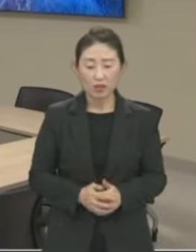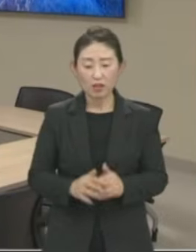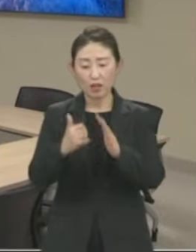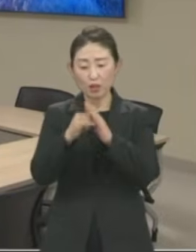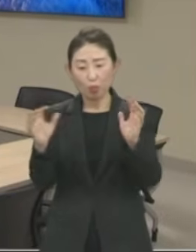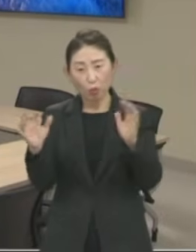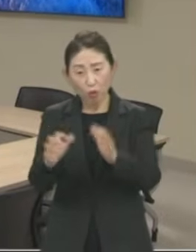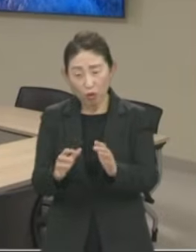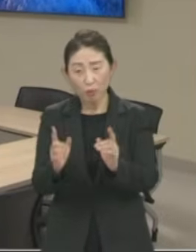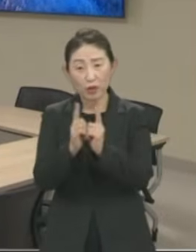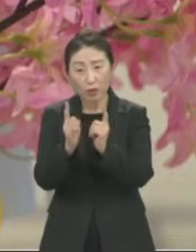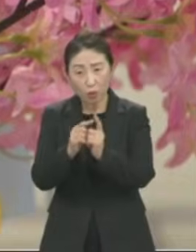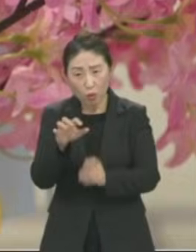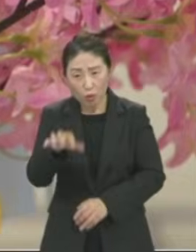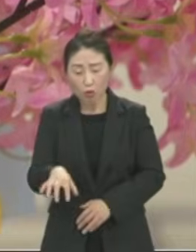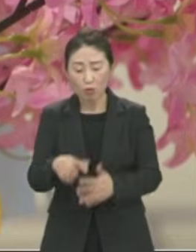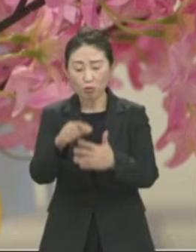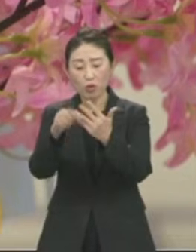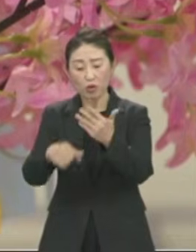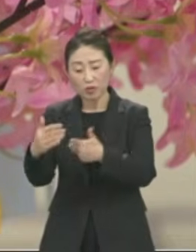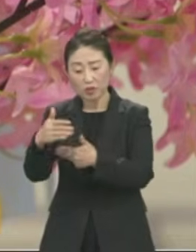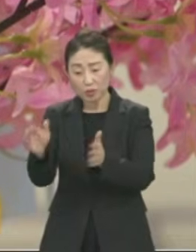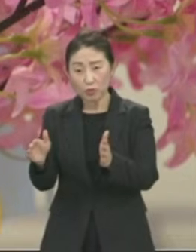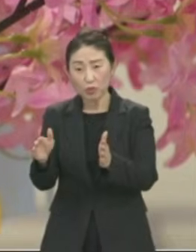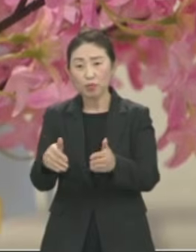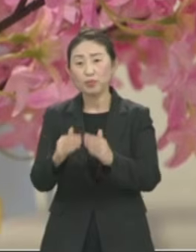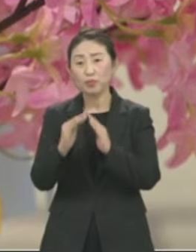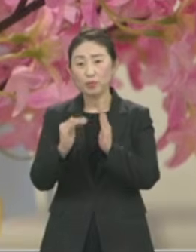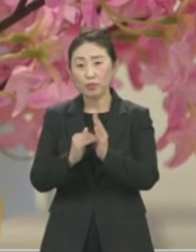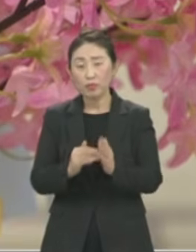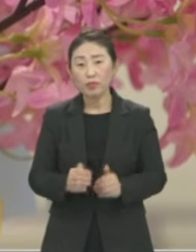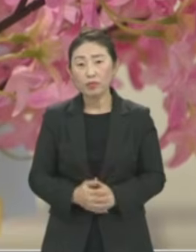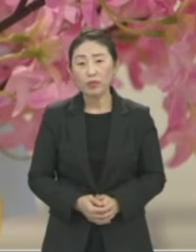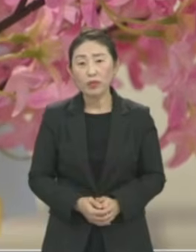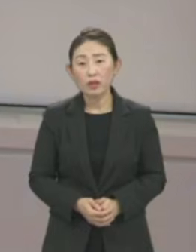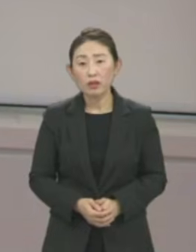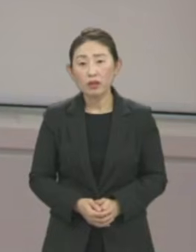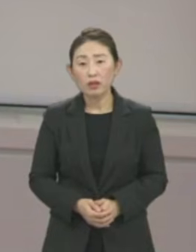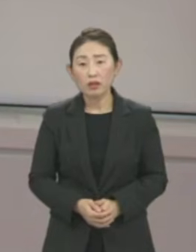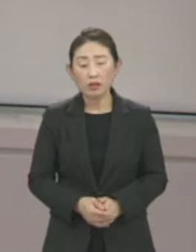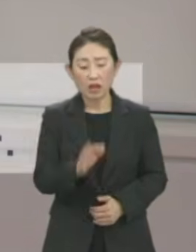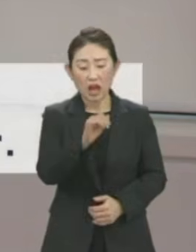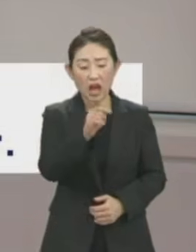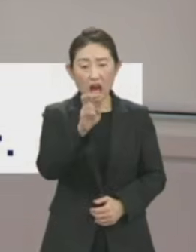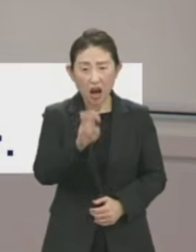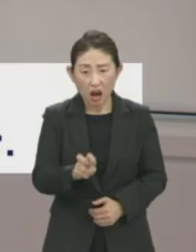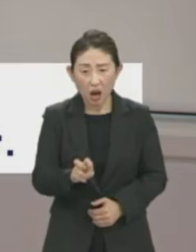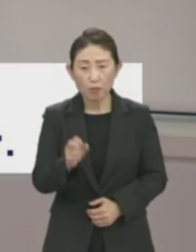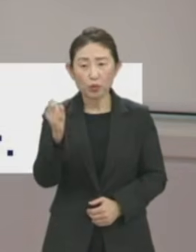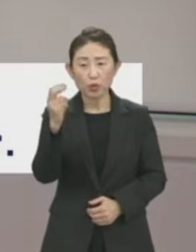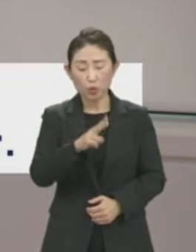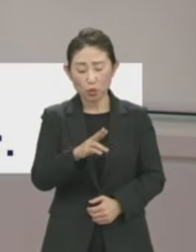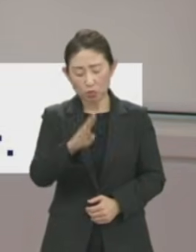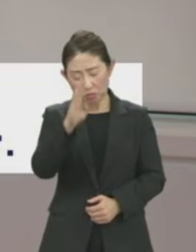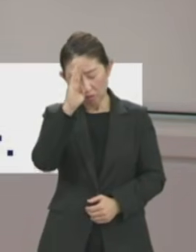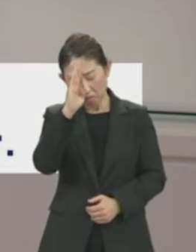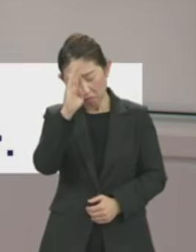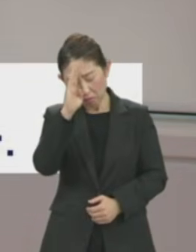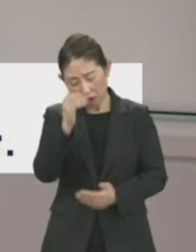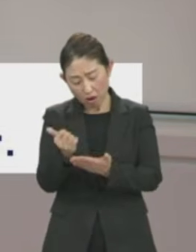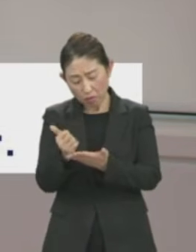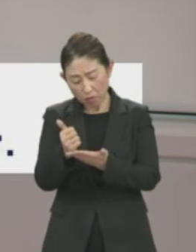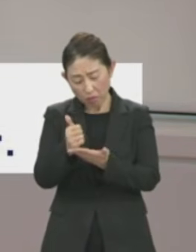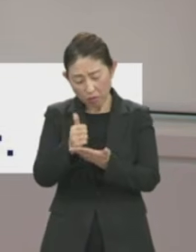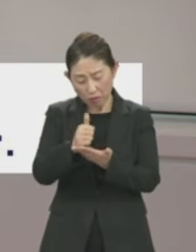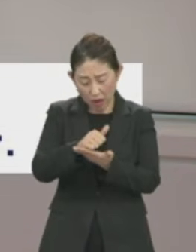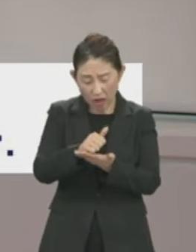등 환자와 가족을 위한 시설들도 함께 갖춰졌습니다. 암이라든지 각종 말기 질환 환자들을